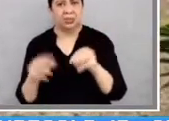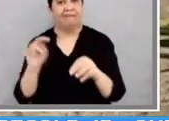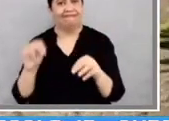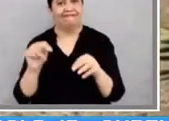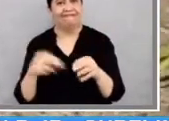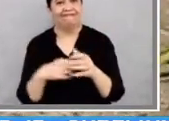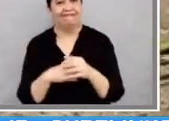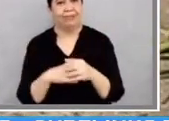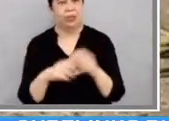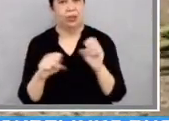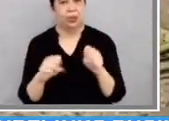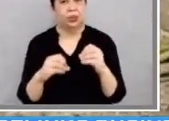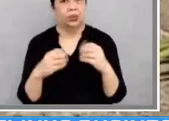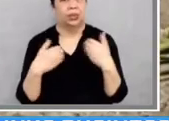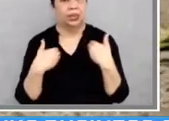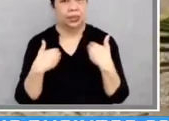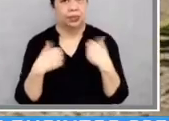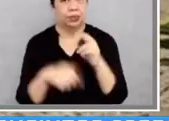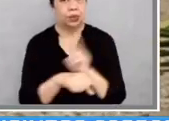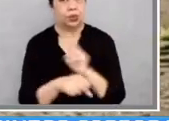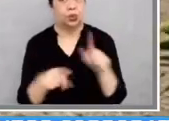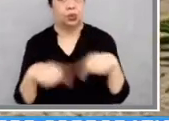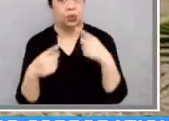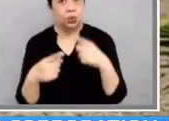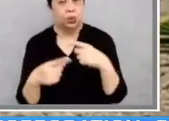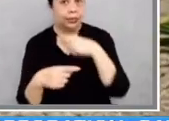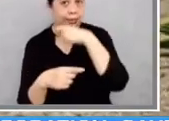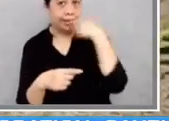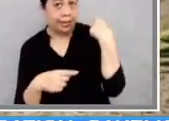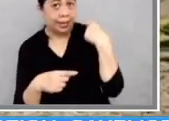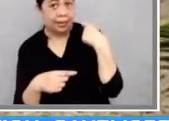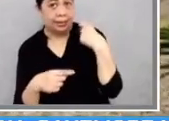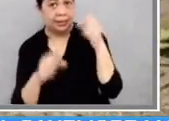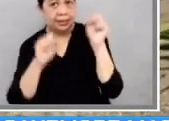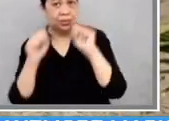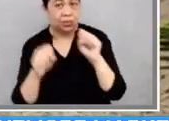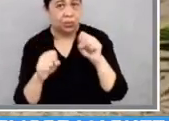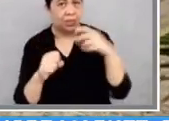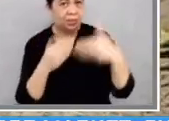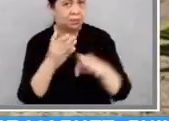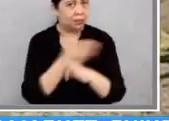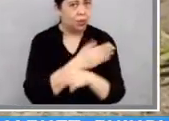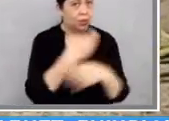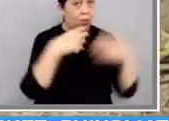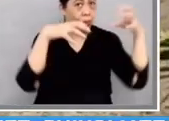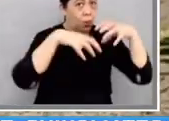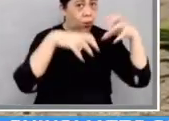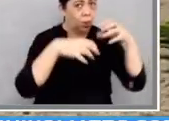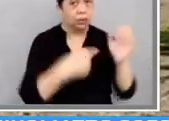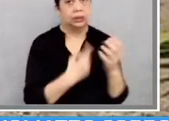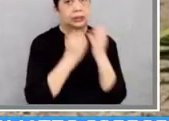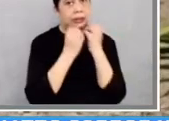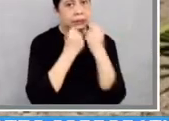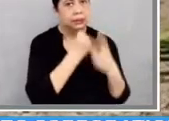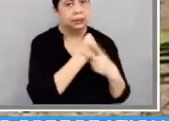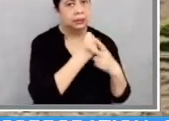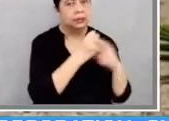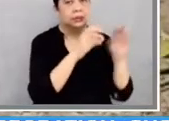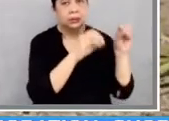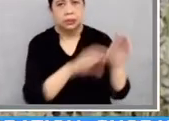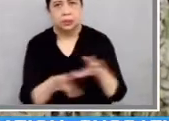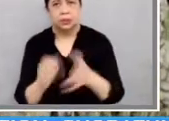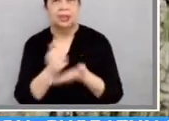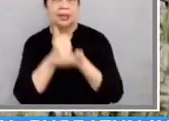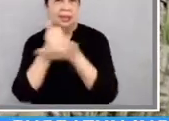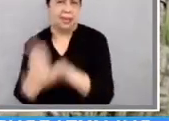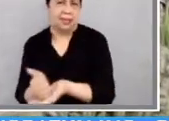may magamit po tayo during dry season. At pag kami mga dams po kasi, makakatulong din pag may